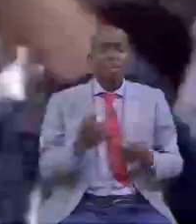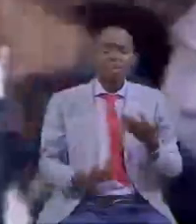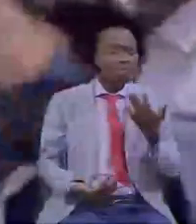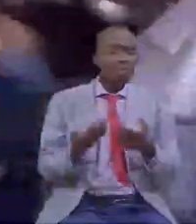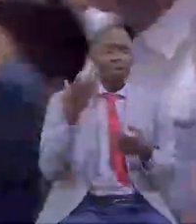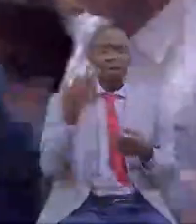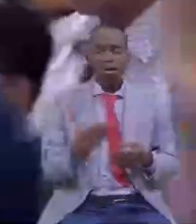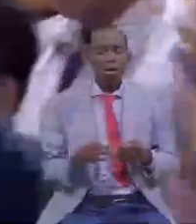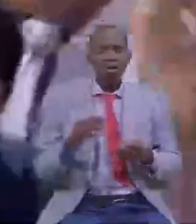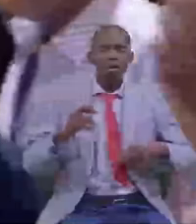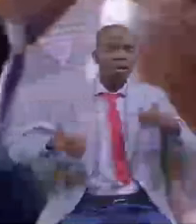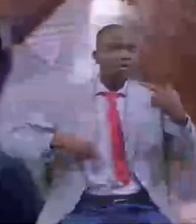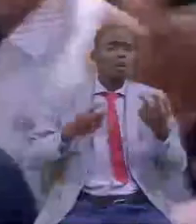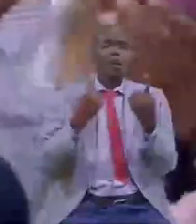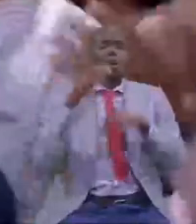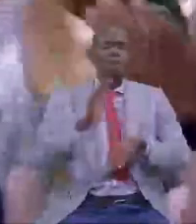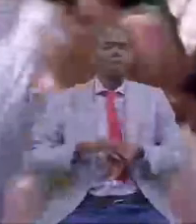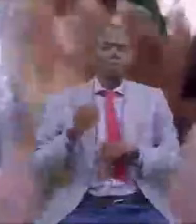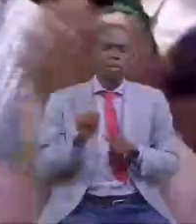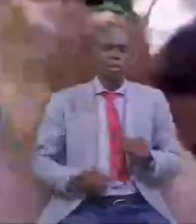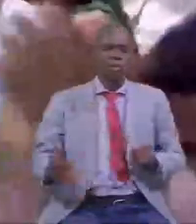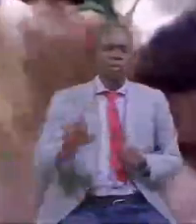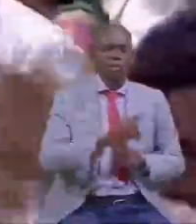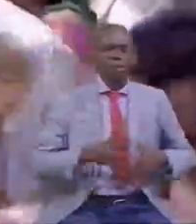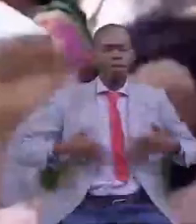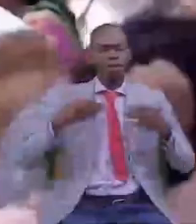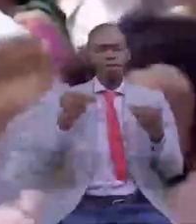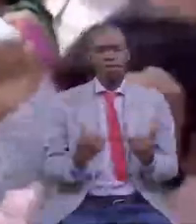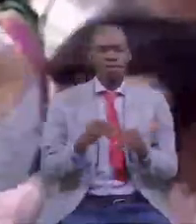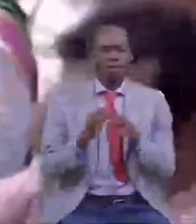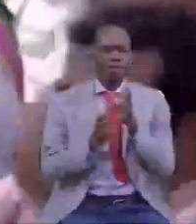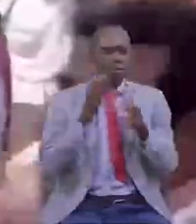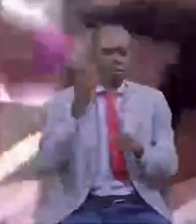Que le feu du réveil vienne dans chaque âme.